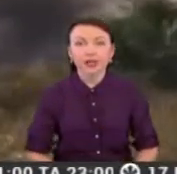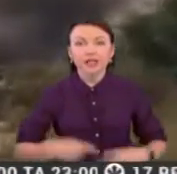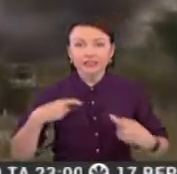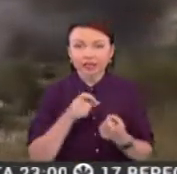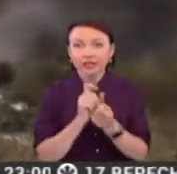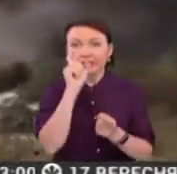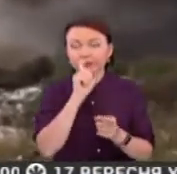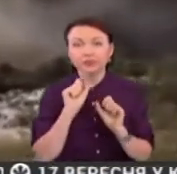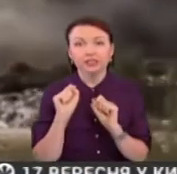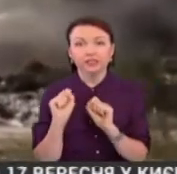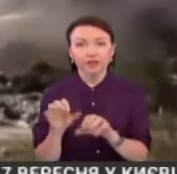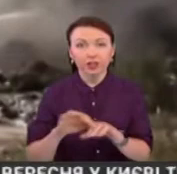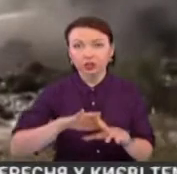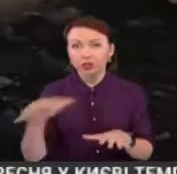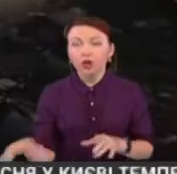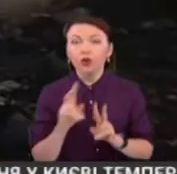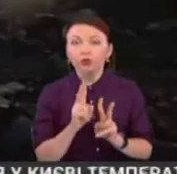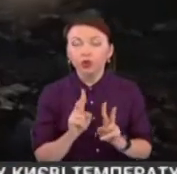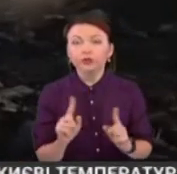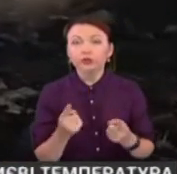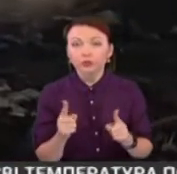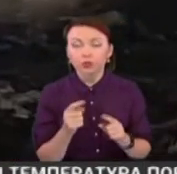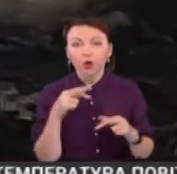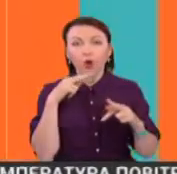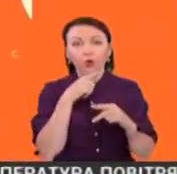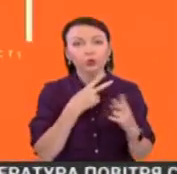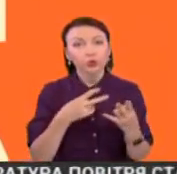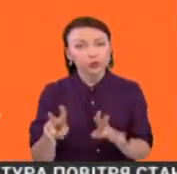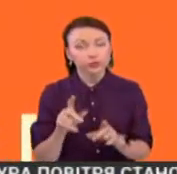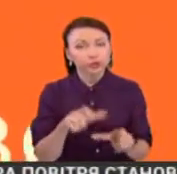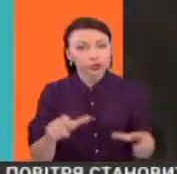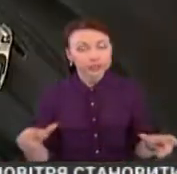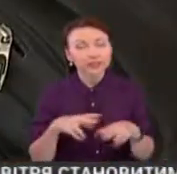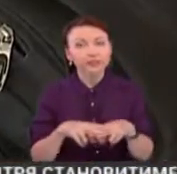Скандальні сміттєзвалища. Хто і чому отруював жителів столиці?